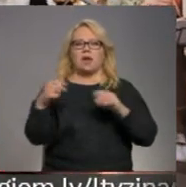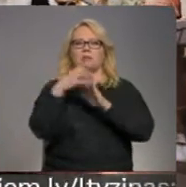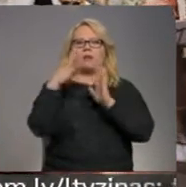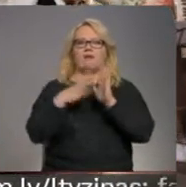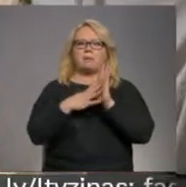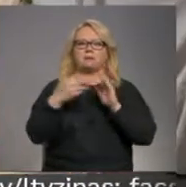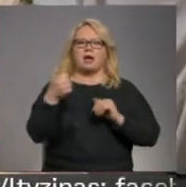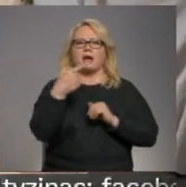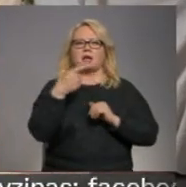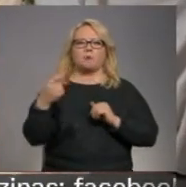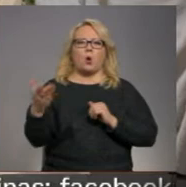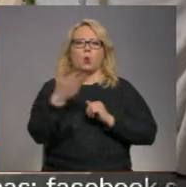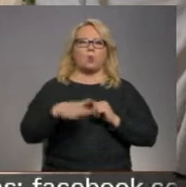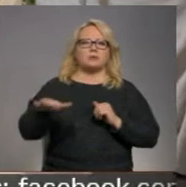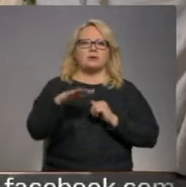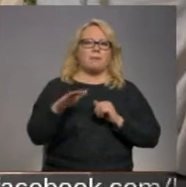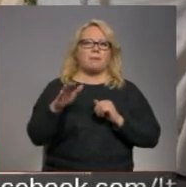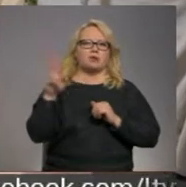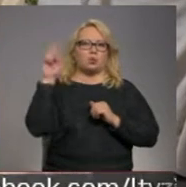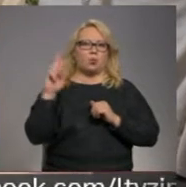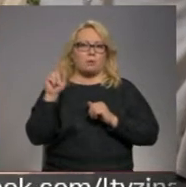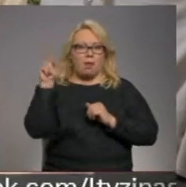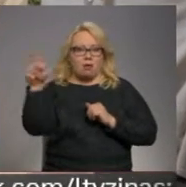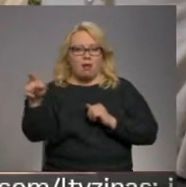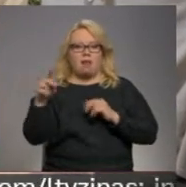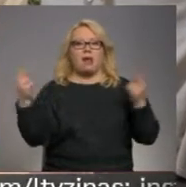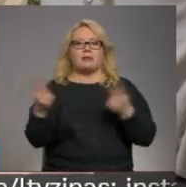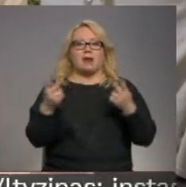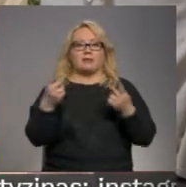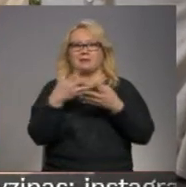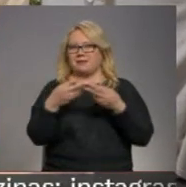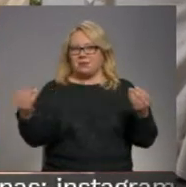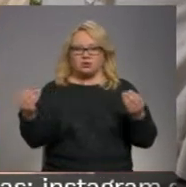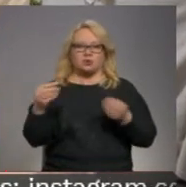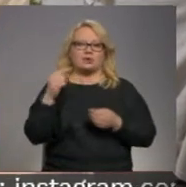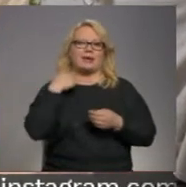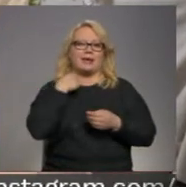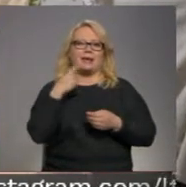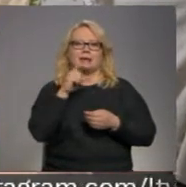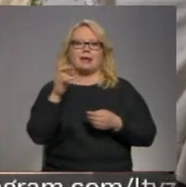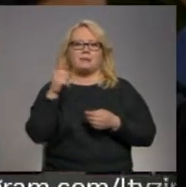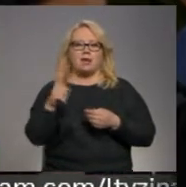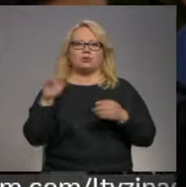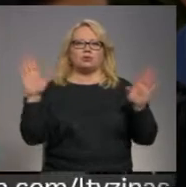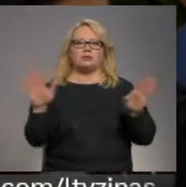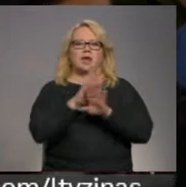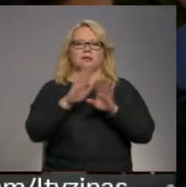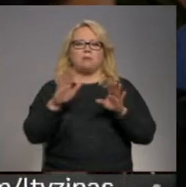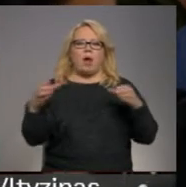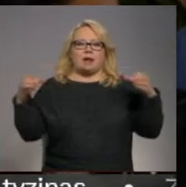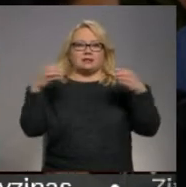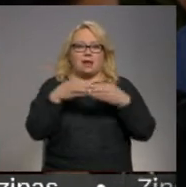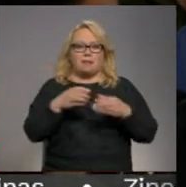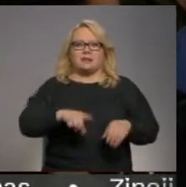19. Gadsimtā Kurzemes jūrmalā. Lai tradīcijas neaizmirstu, Rīgas lībiešu dziesmu ansamblis Līvlist